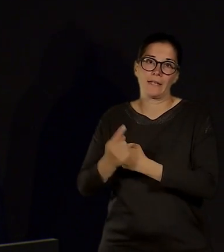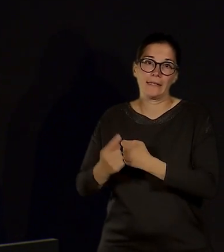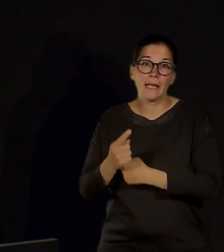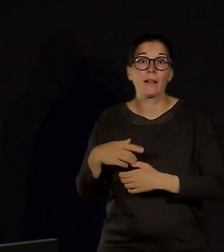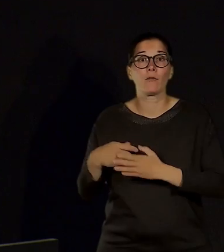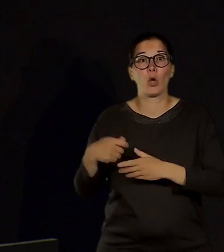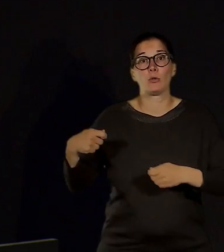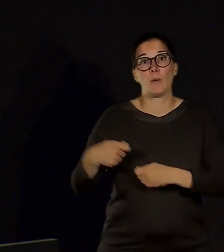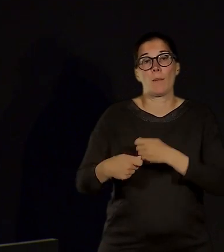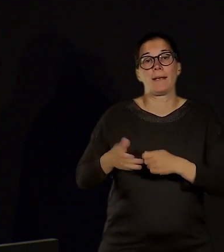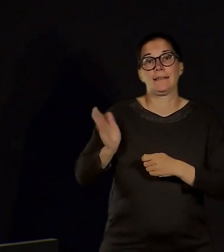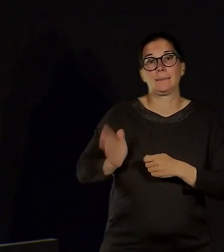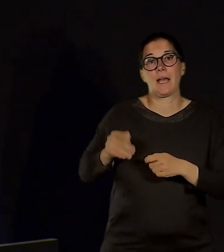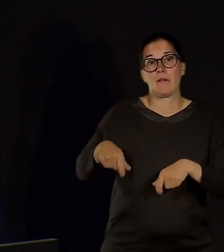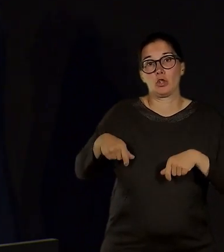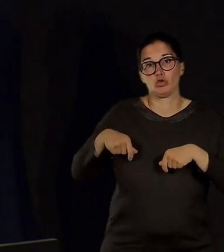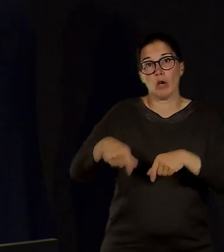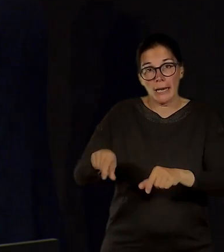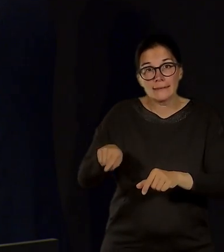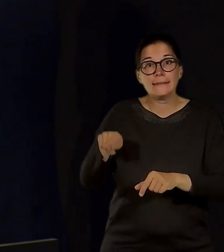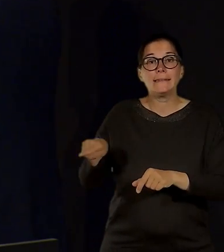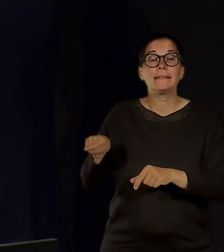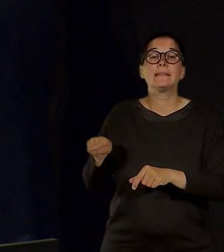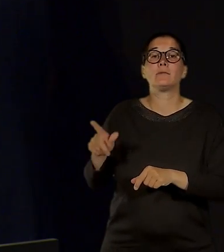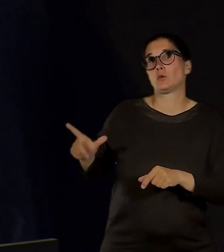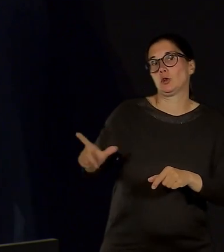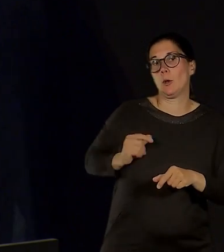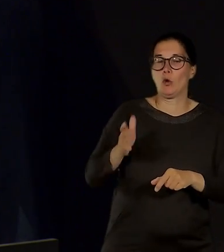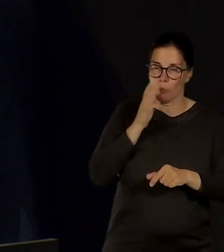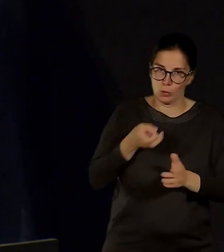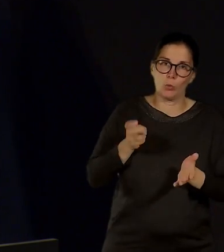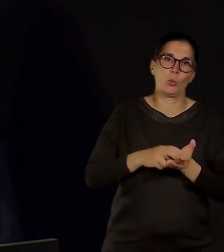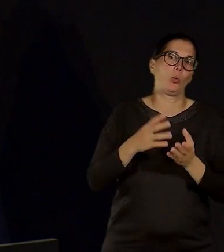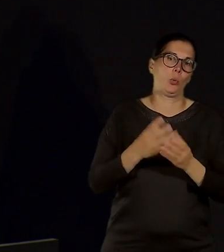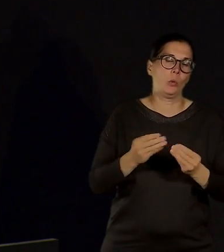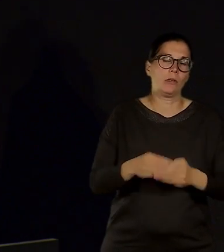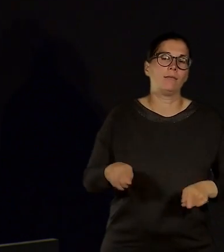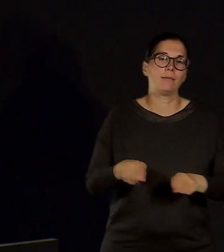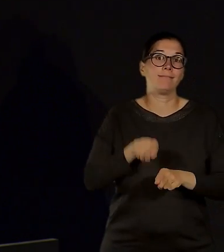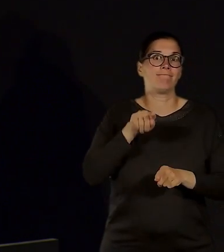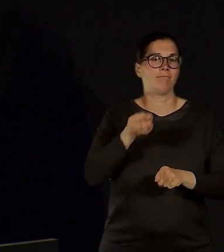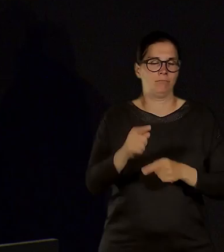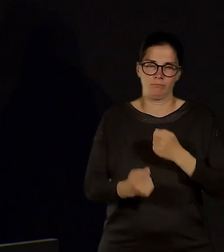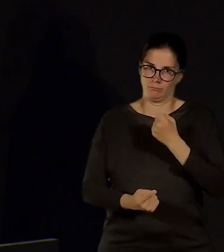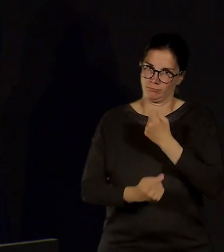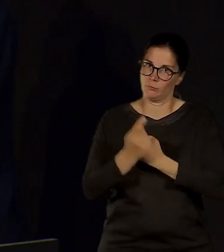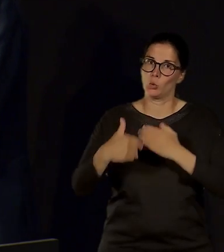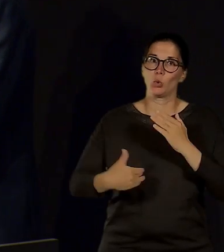železnic určitě rádi seznámíme. A to je vlastně velmi jako průlomová věc, která